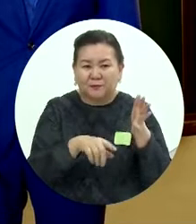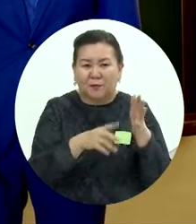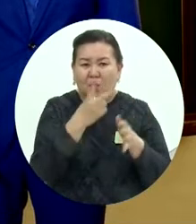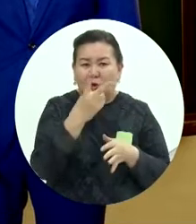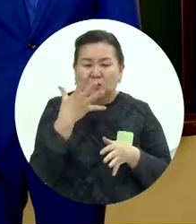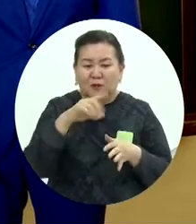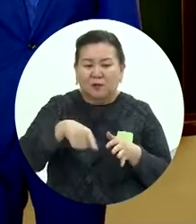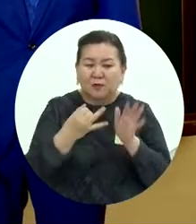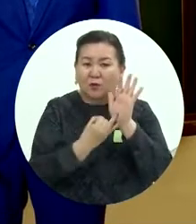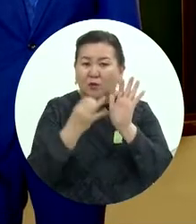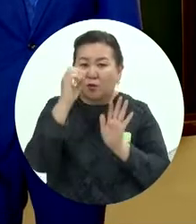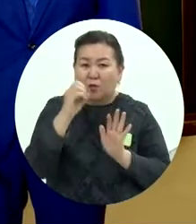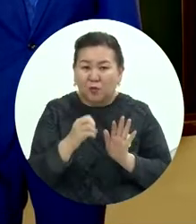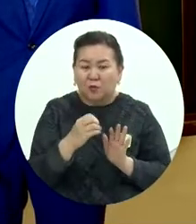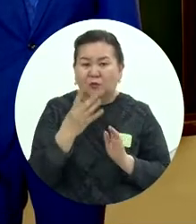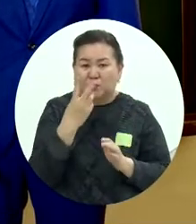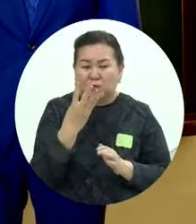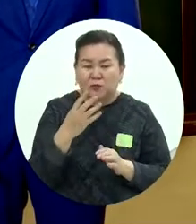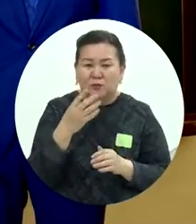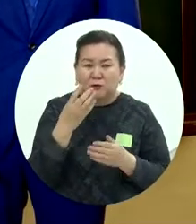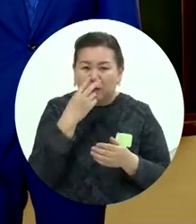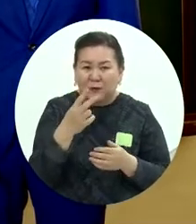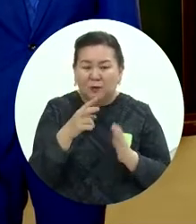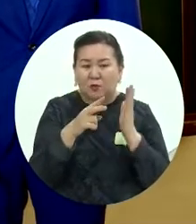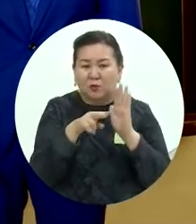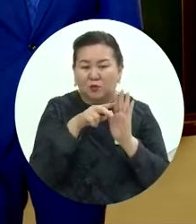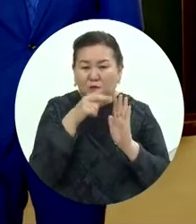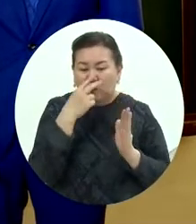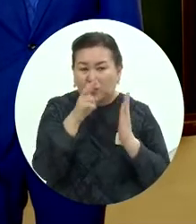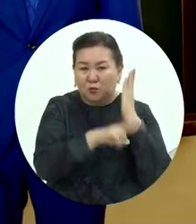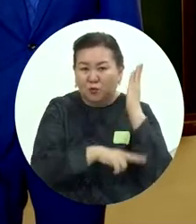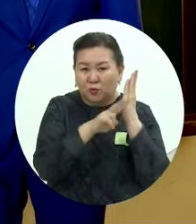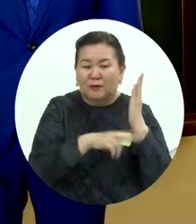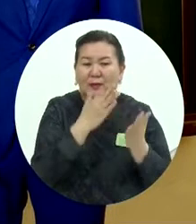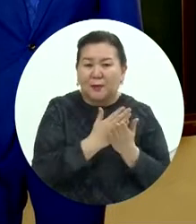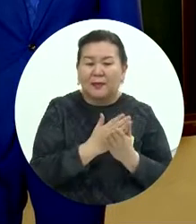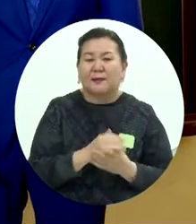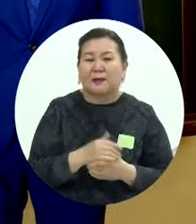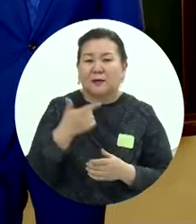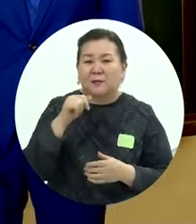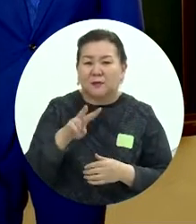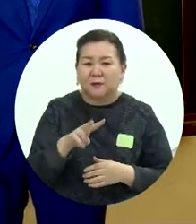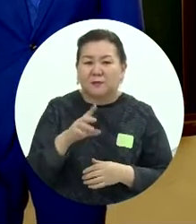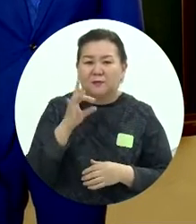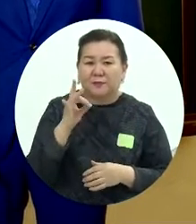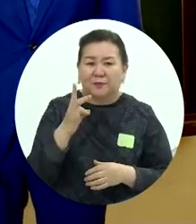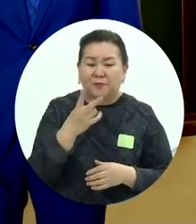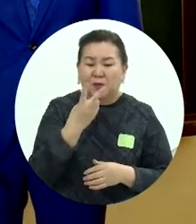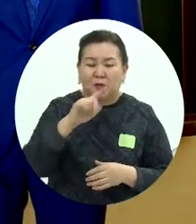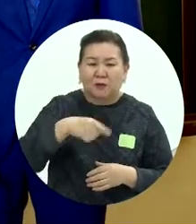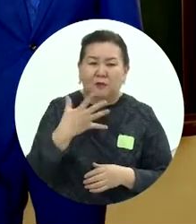гол 25.7% буюу 4.1% нь хайсан гэсэн үзүүлэлттэй байна. Харин хамгийн бага хувийг бол Певцовын мөсөн